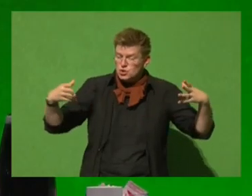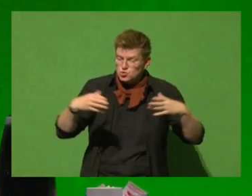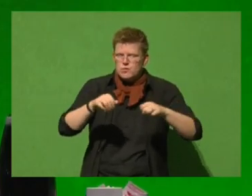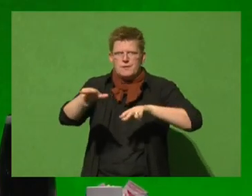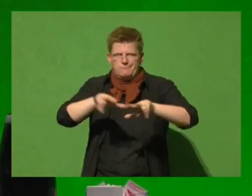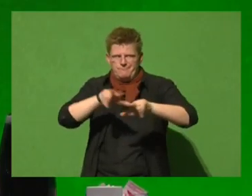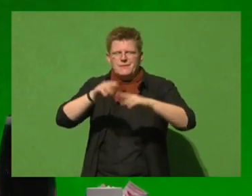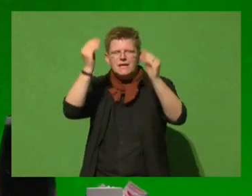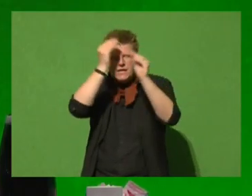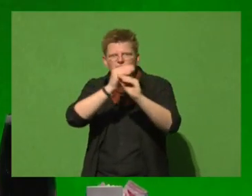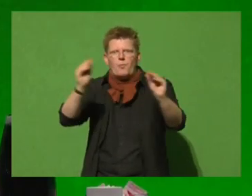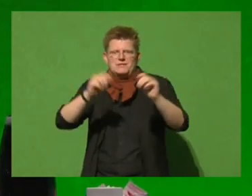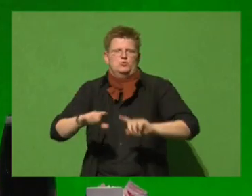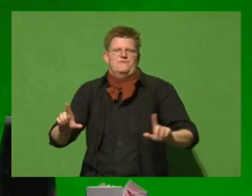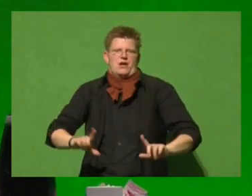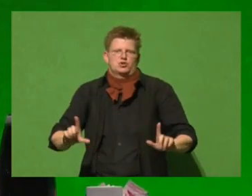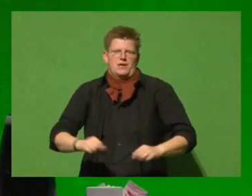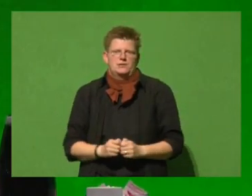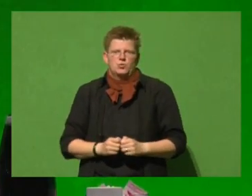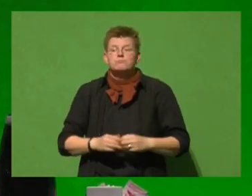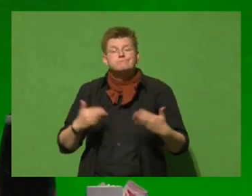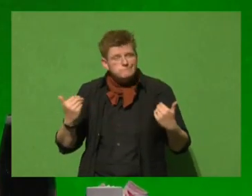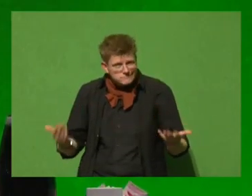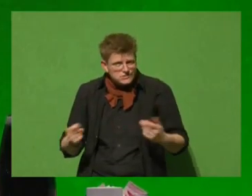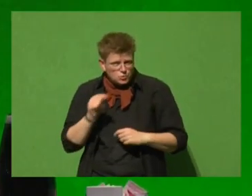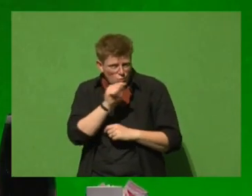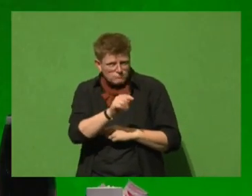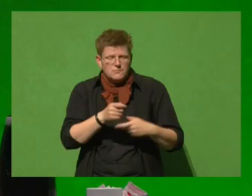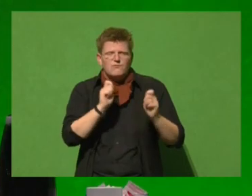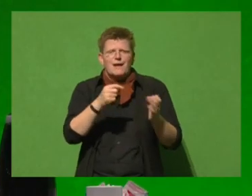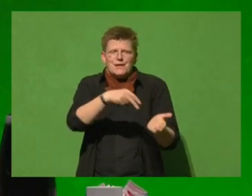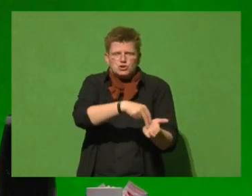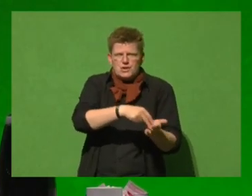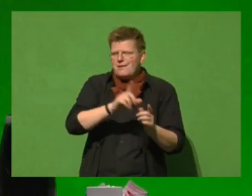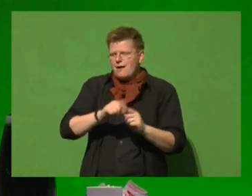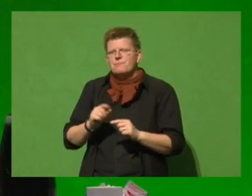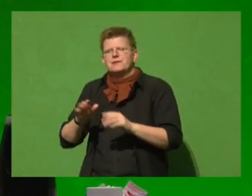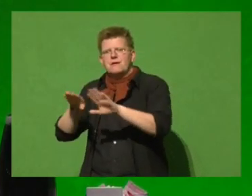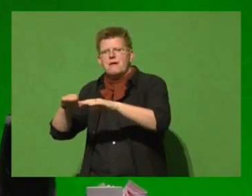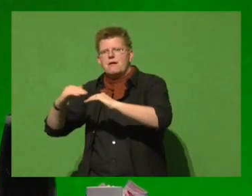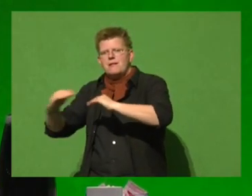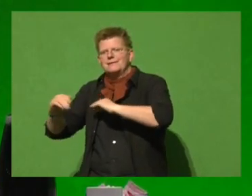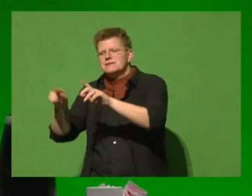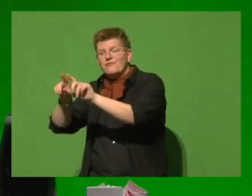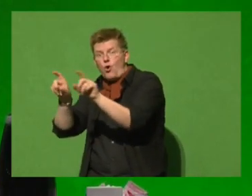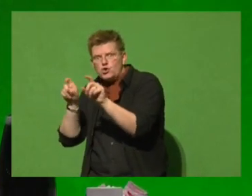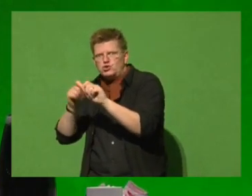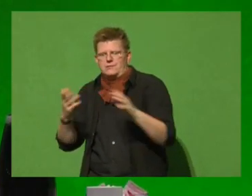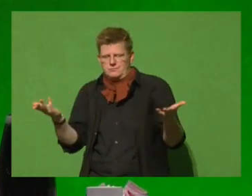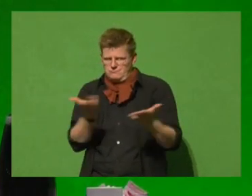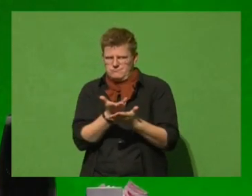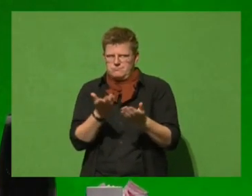der Vorschlag vom Antragsteller zusammen mit dem Landesvorstand. Also wäre es jetzt hier auch keine